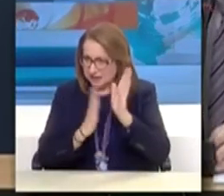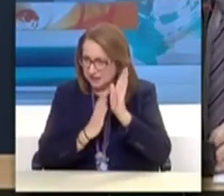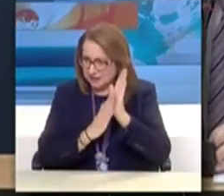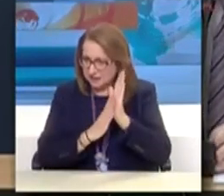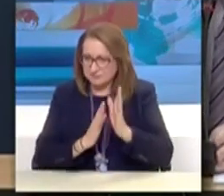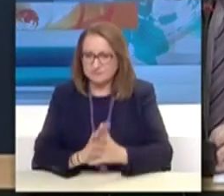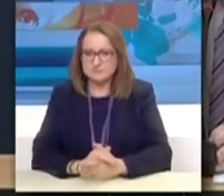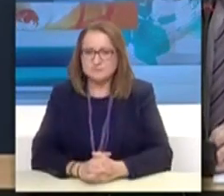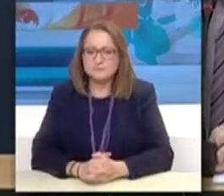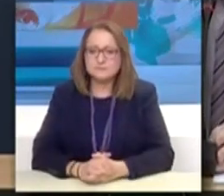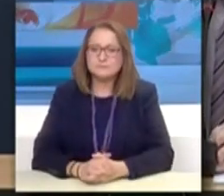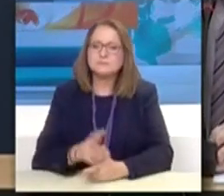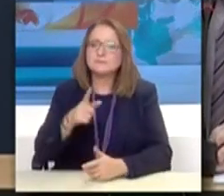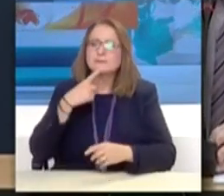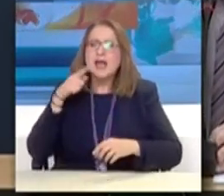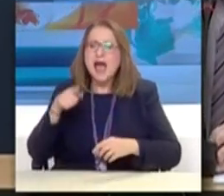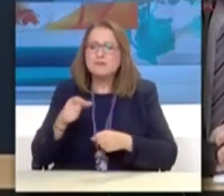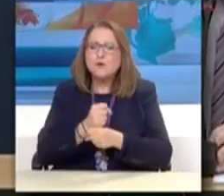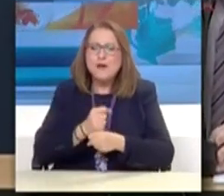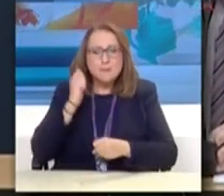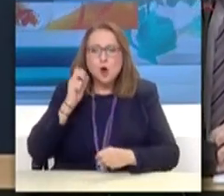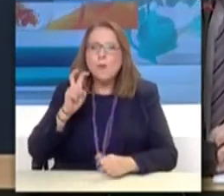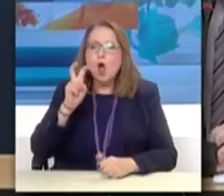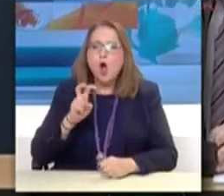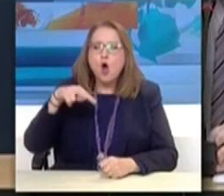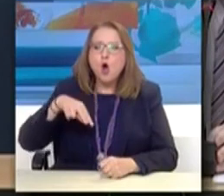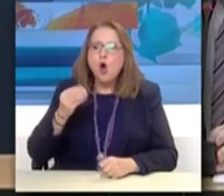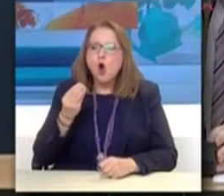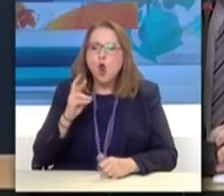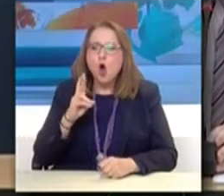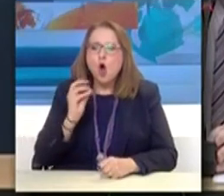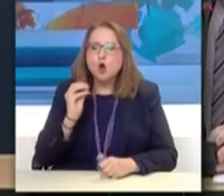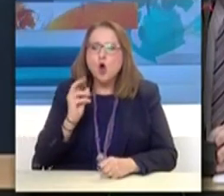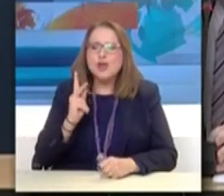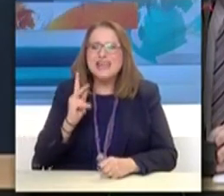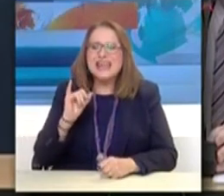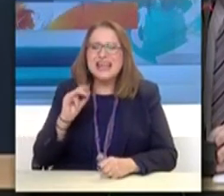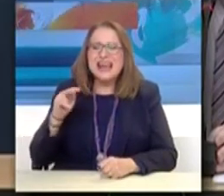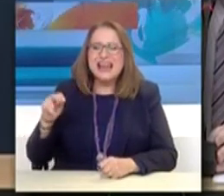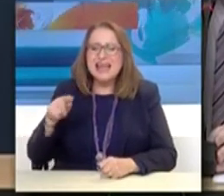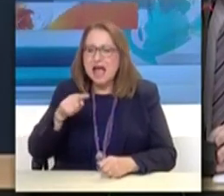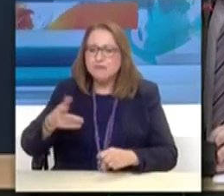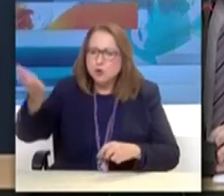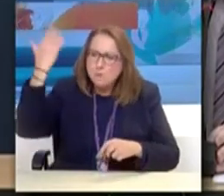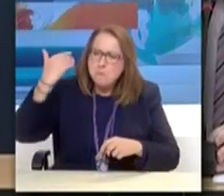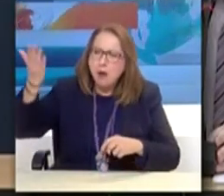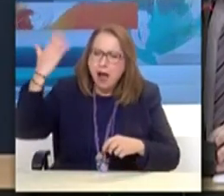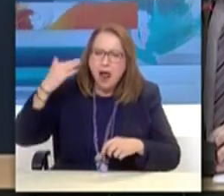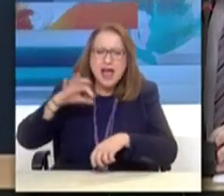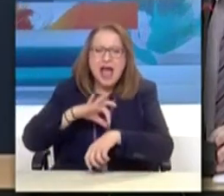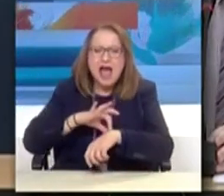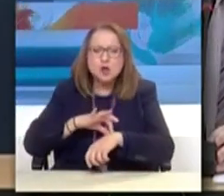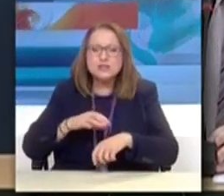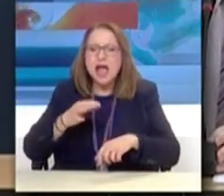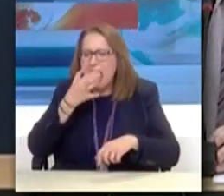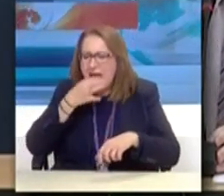Να πω για τη χλωροκίνη, είναι ένα ευρέως διαδεδομένο φάρμακο, το οποίο χρησιμοποιείται για τη μαλάρια εδώ και δεκαετίες και δίνεται και προληπτικά